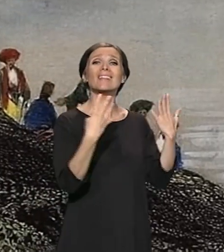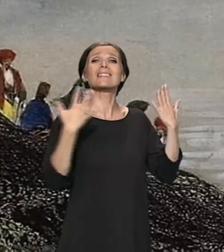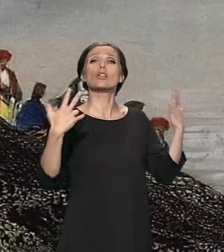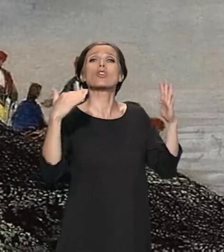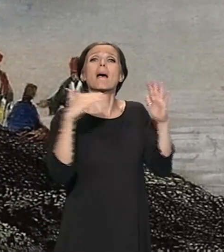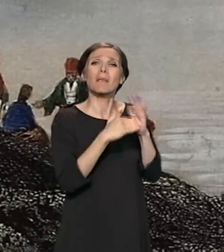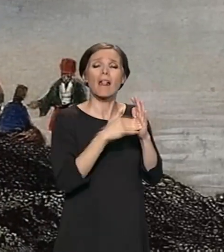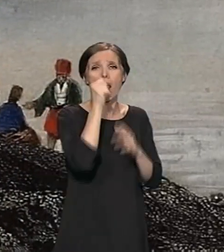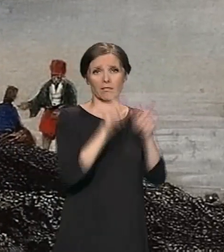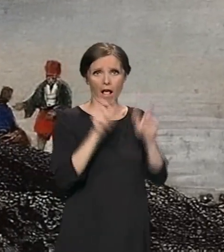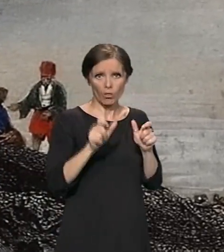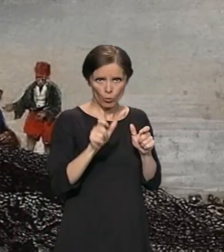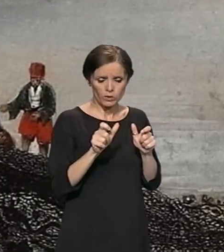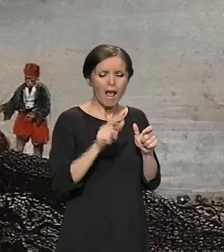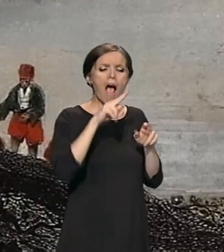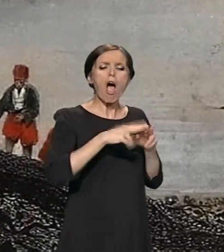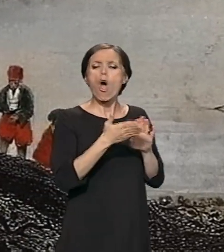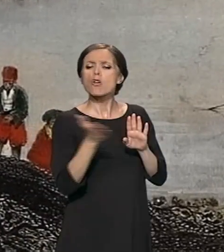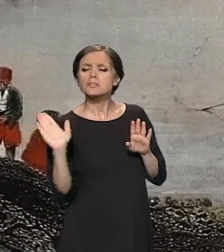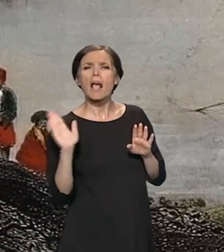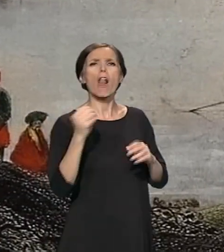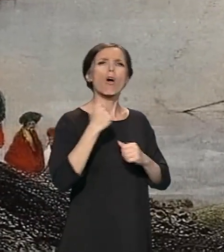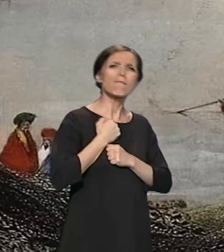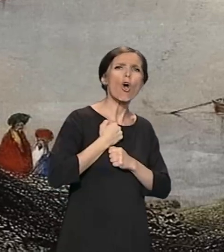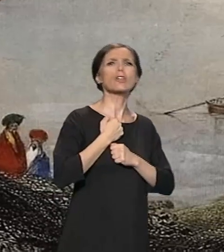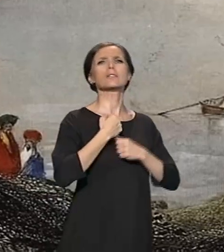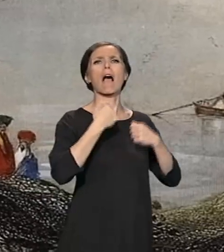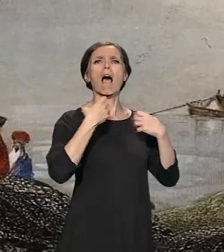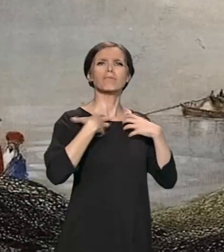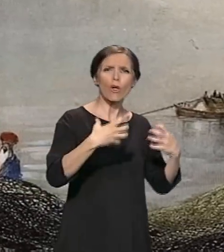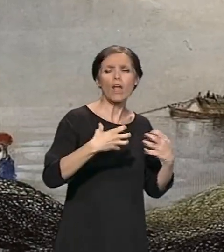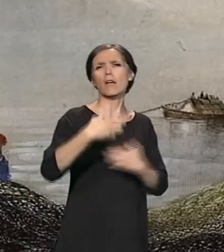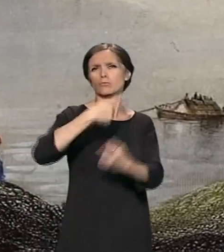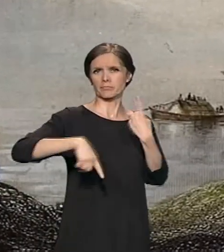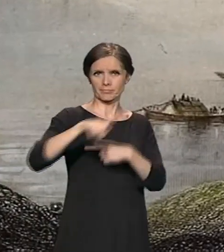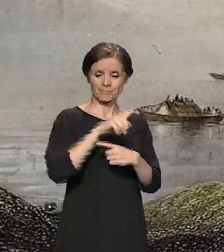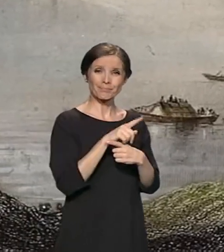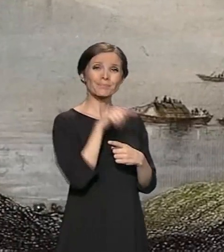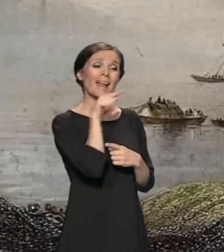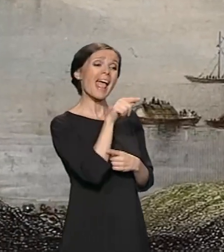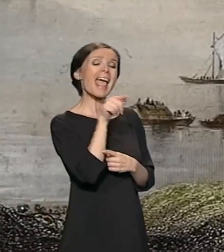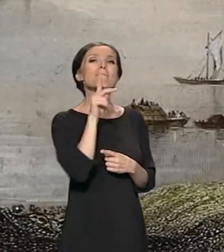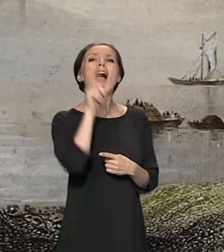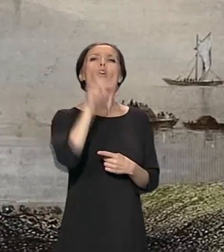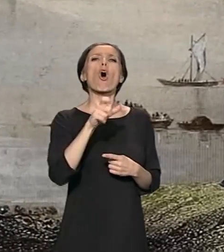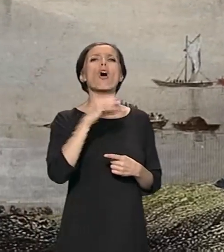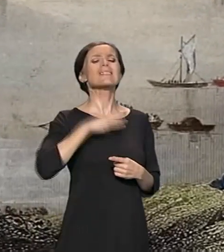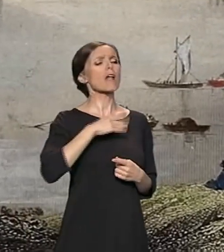stanovnika. Ostalo je vojska, velikaši i ulema. Prema saopštenju povjerenika za harač u šeheru